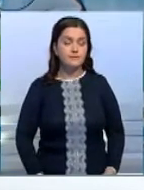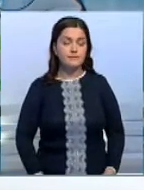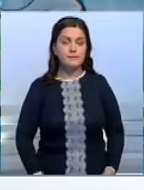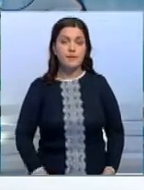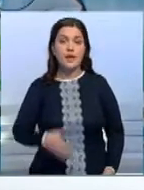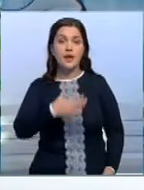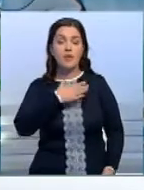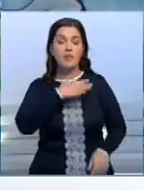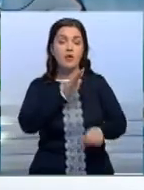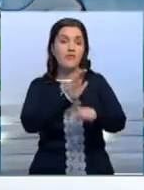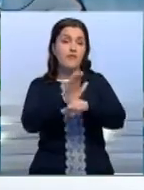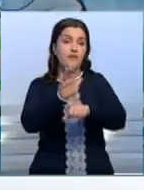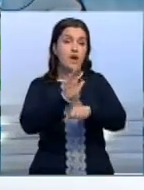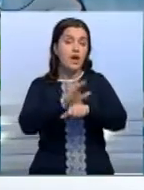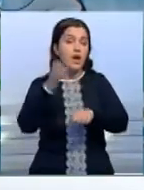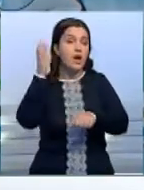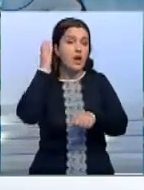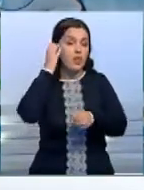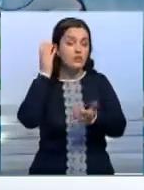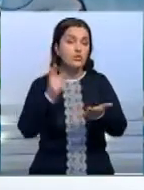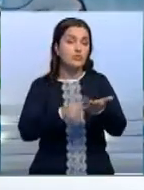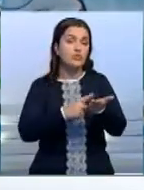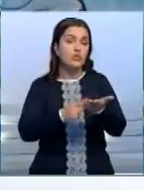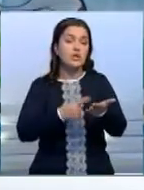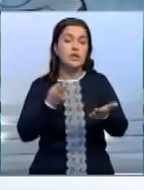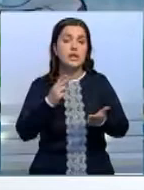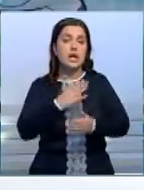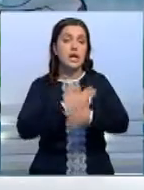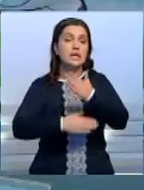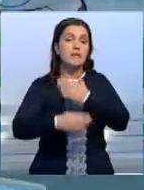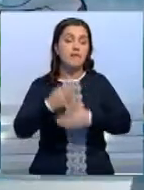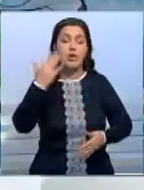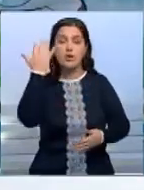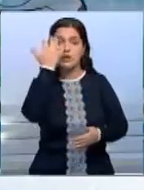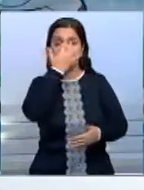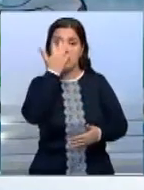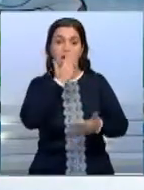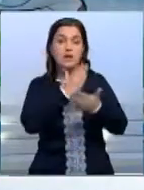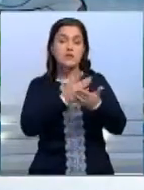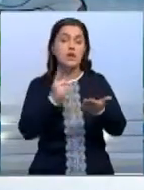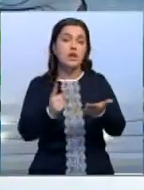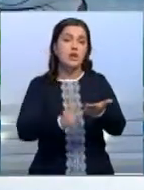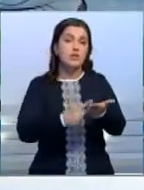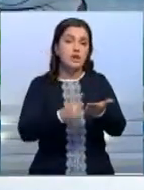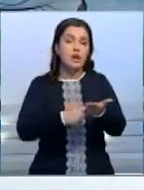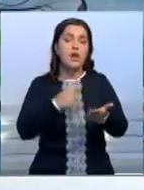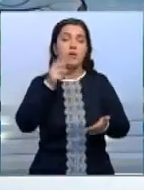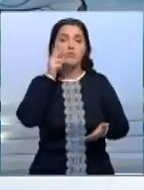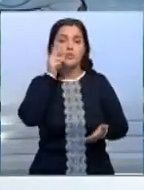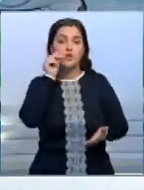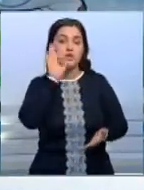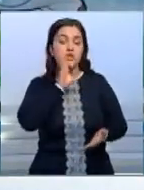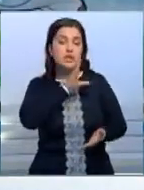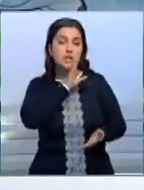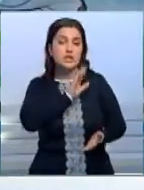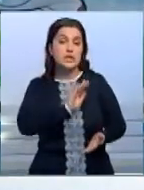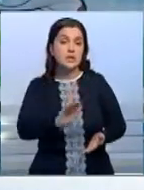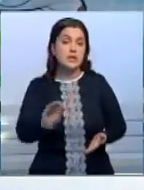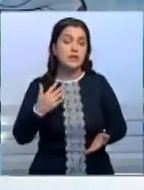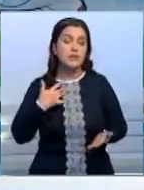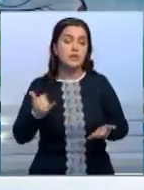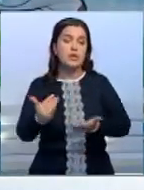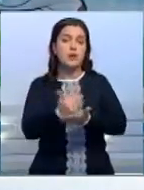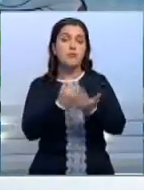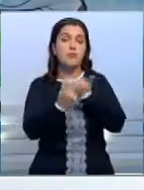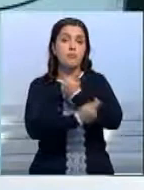Мы выпускаем аудиожурнал для людей с ограниченными возможностями. Издаем романы для мужчин и женщин, детей. Сейчас мы собрали все материалы